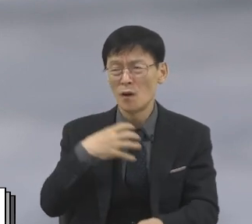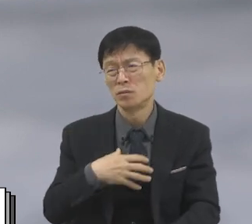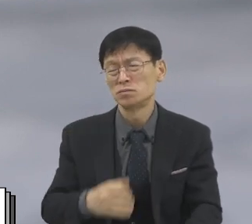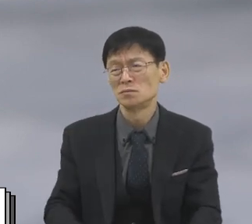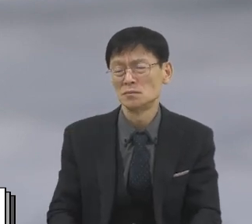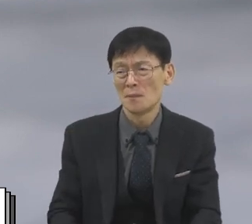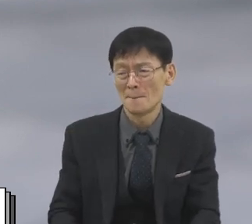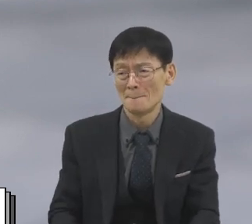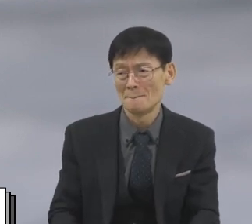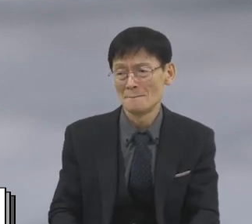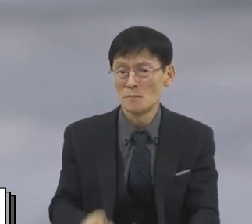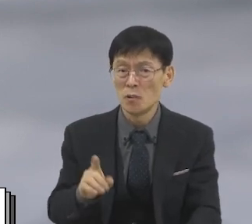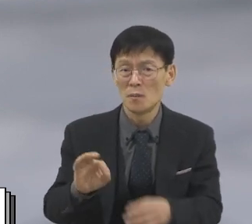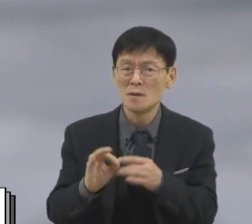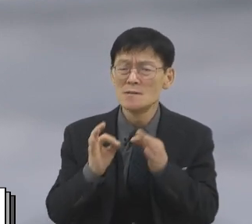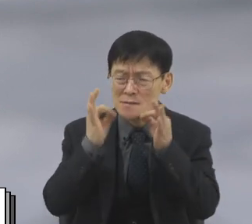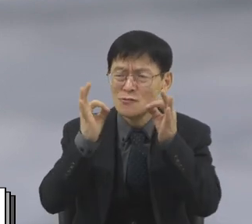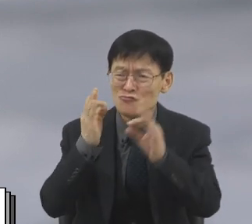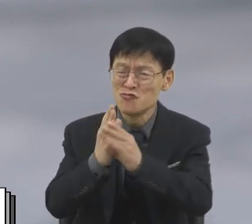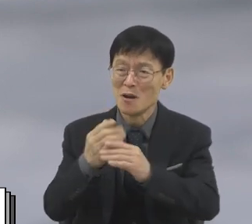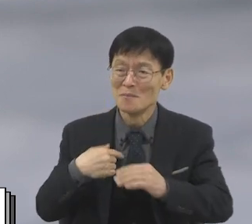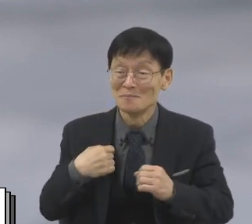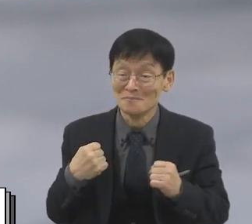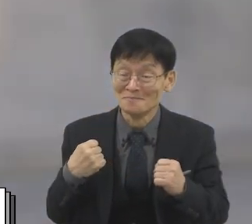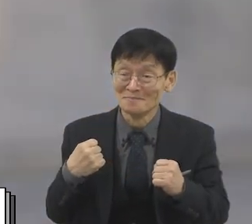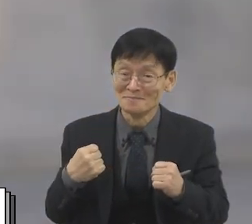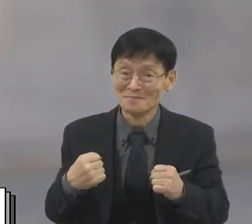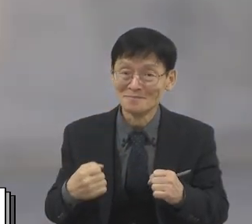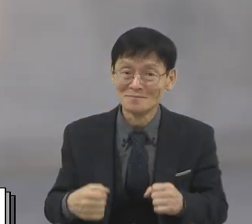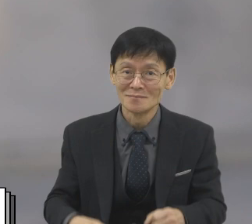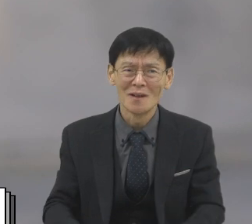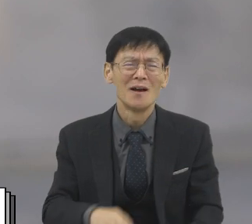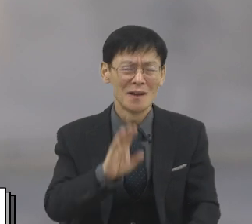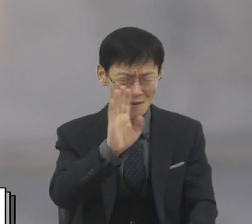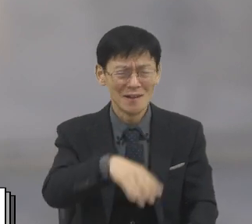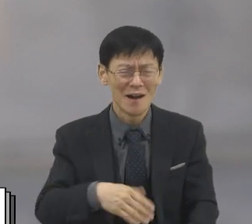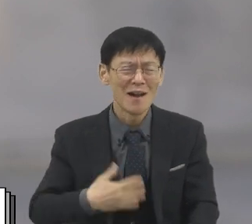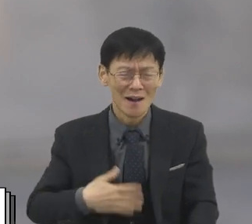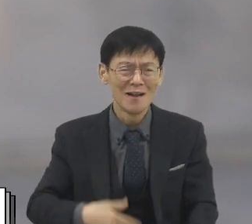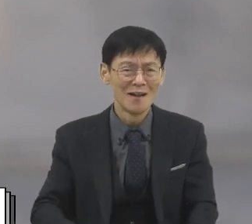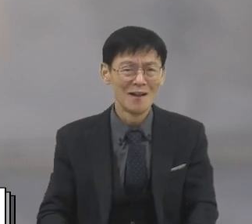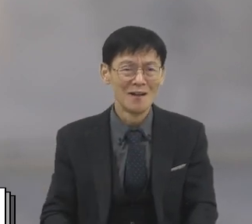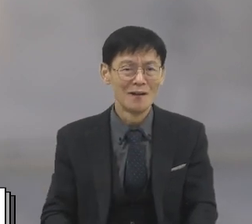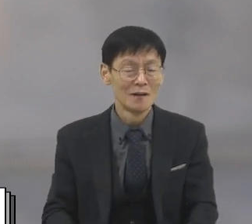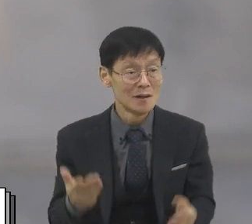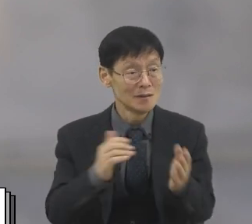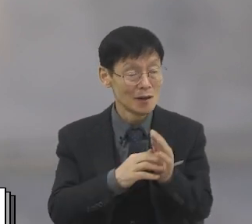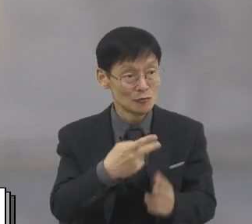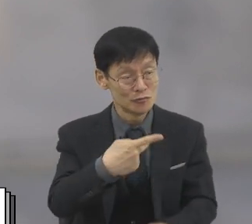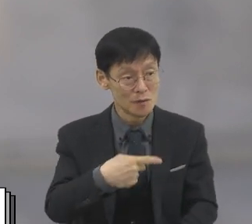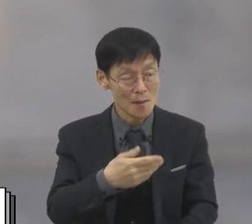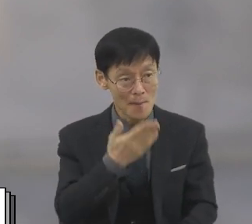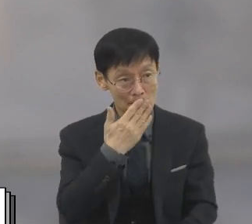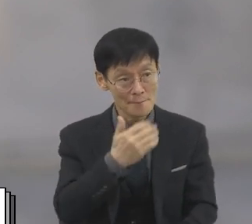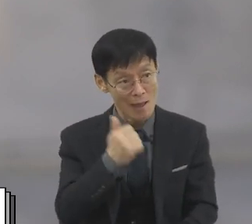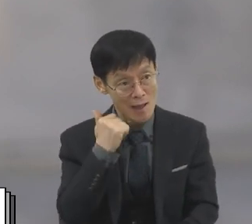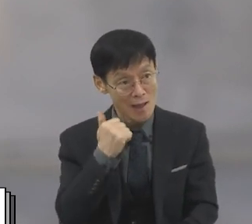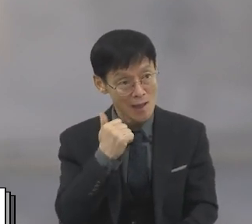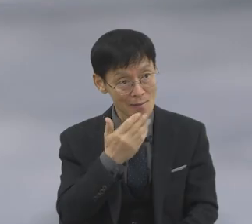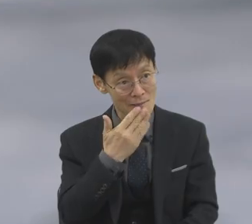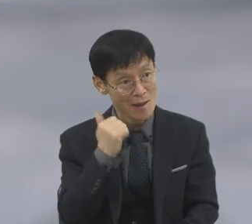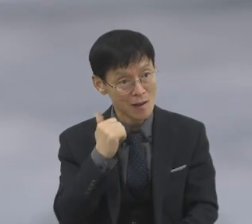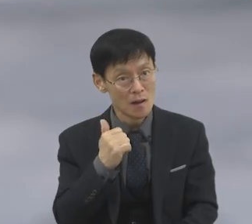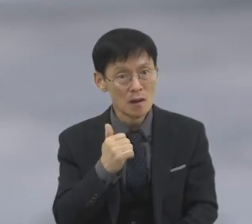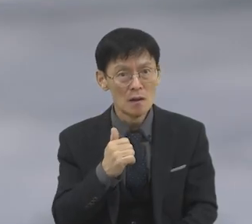같아서요. 그치만 잘하려고 노력 중이에요. 그래. 퇴근하고 저녁 식사나 같이